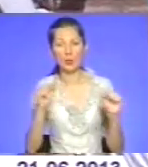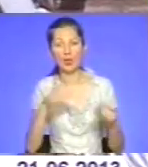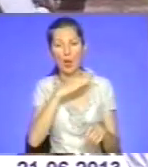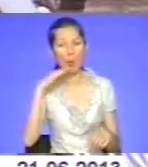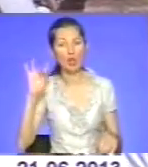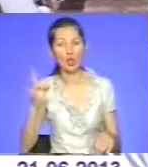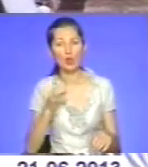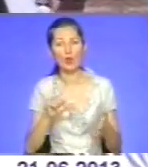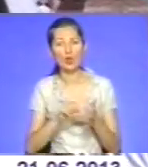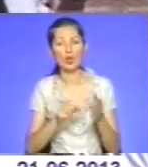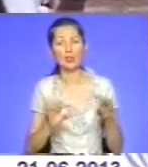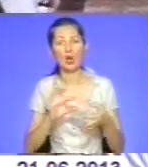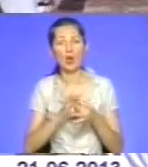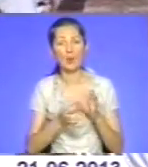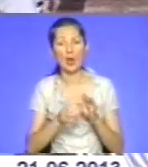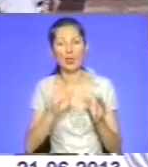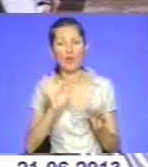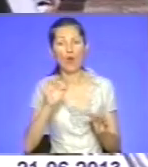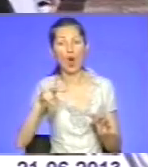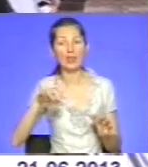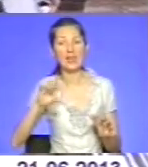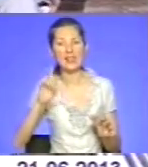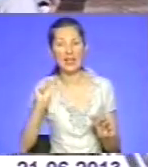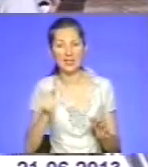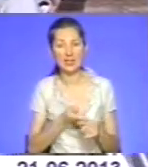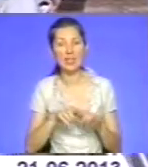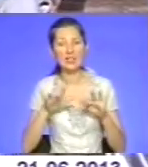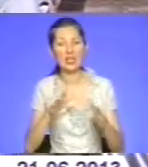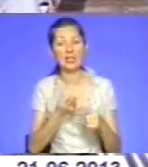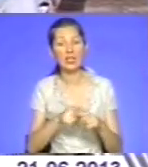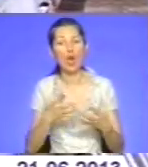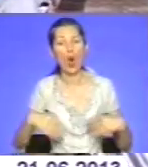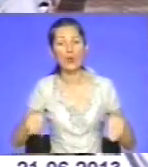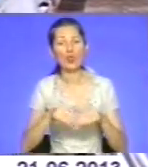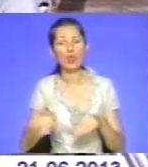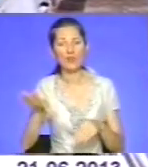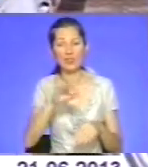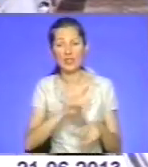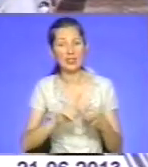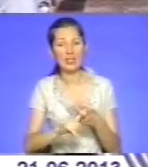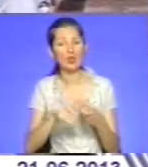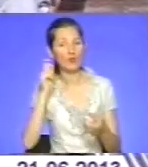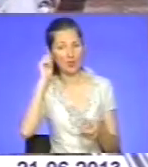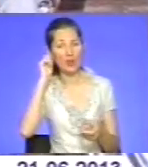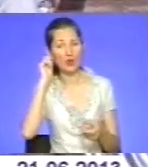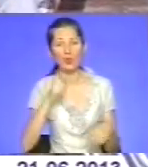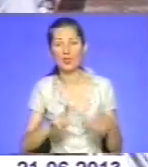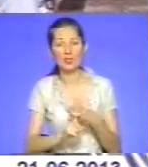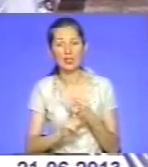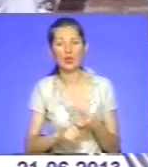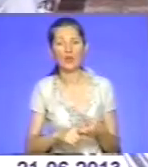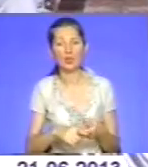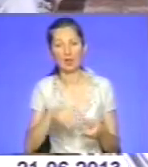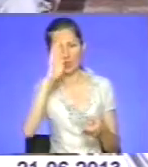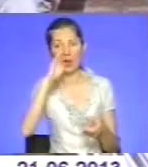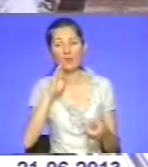Олімпіади Волинець. І ви бачите, що це захід, який об'єднує усіх, незалежно від віку, незалежно від їхньої статі. І, власне,